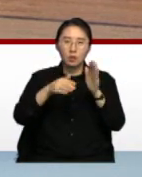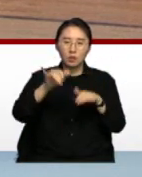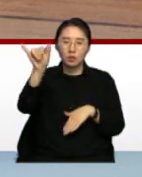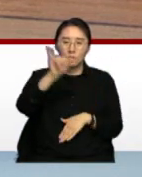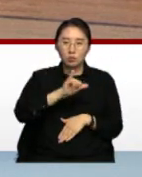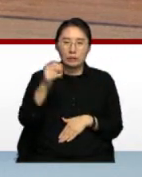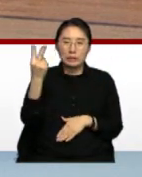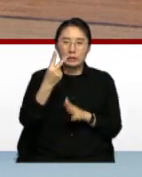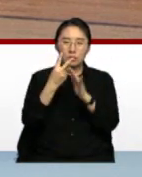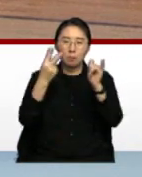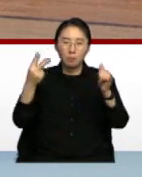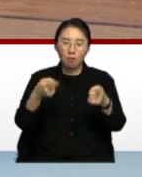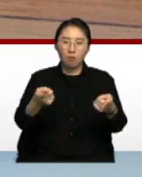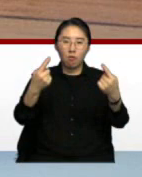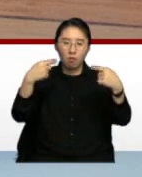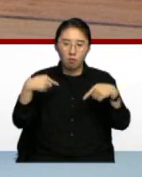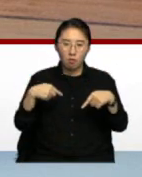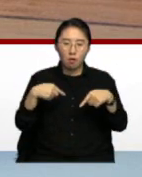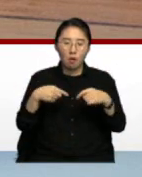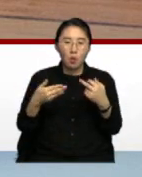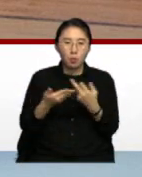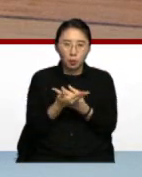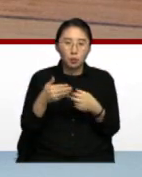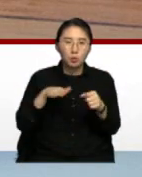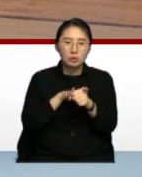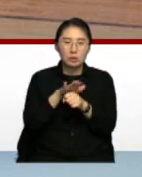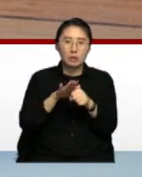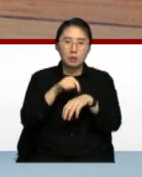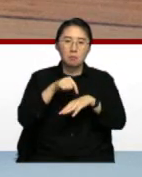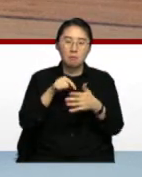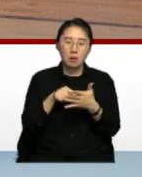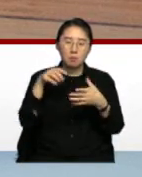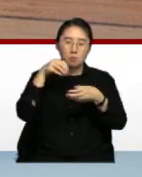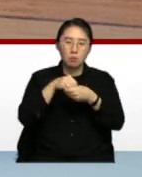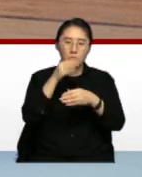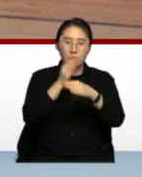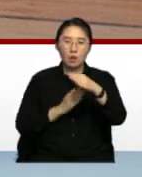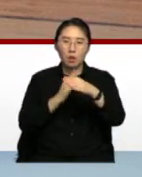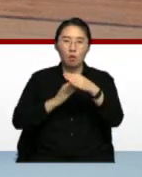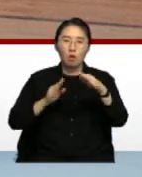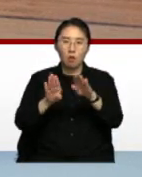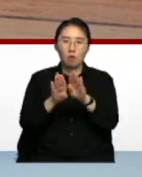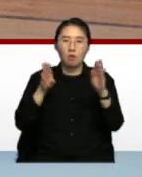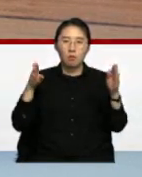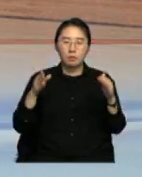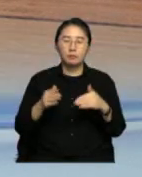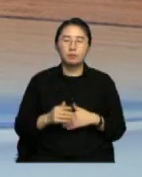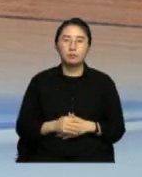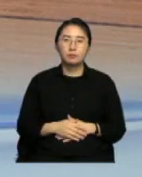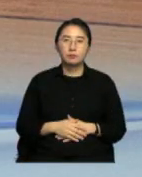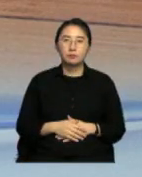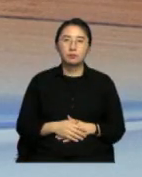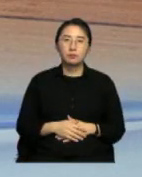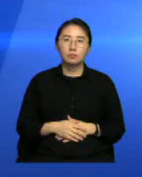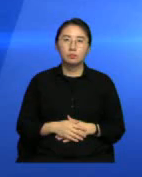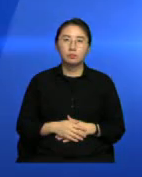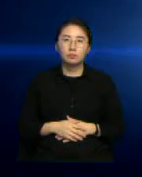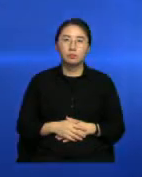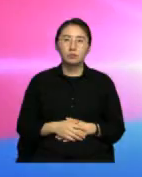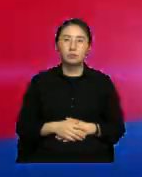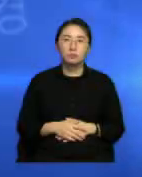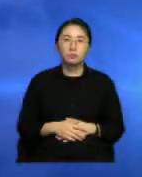명의 배드민턴 선수들이 모여 독도를 사랑하는 마음을 담은 배드민턴 대회를 열었다고 합니다. 송지현 기자입니다.